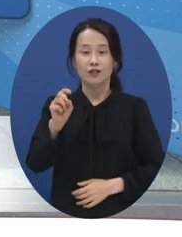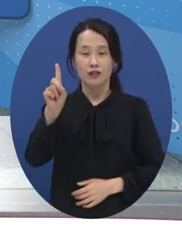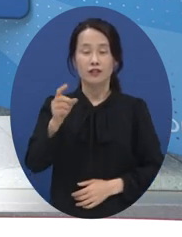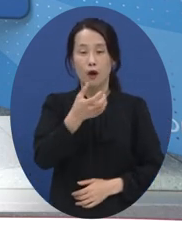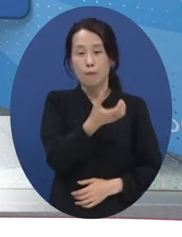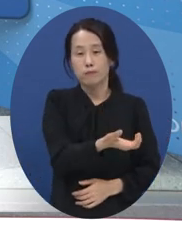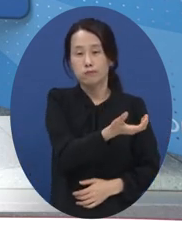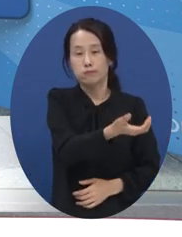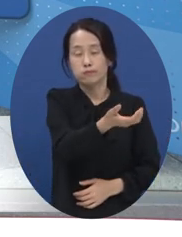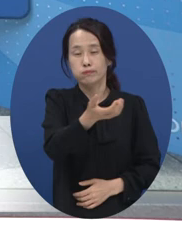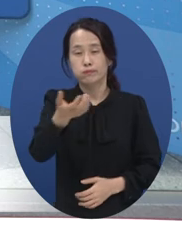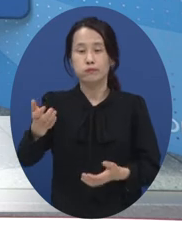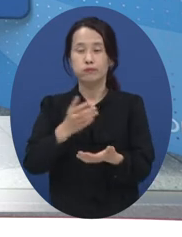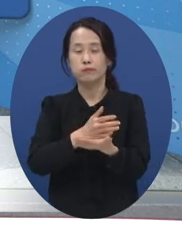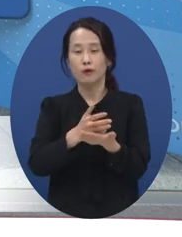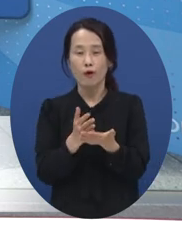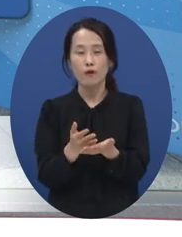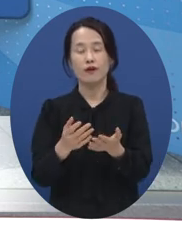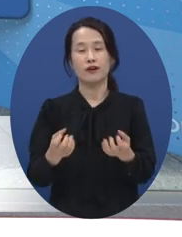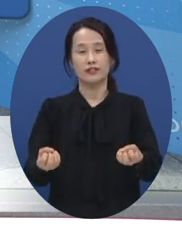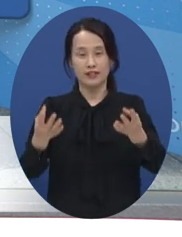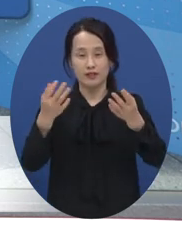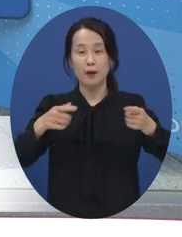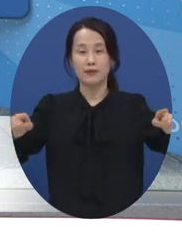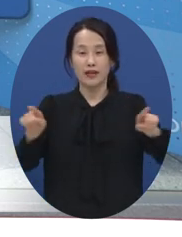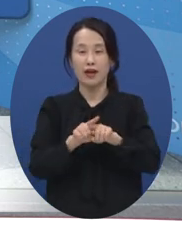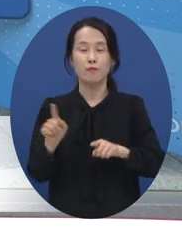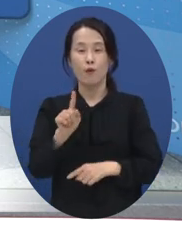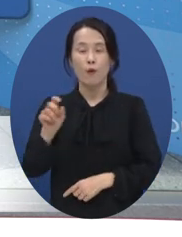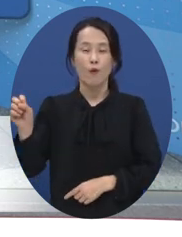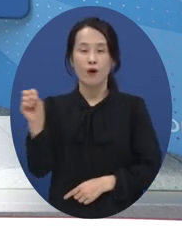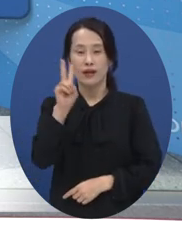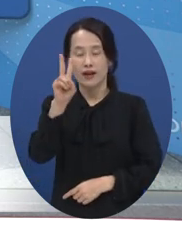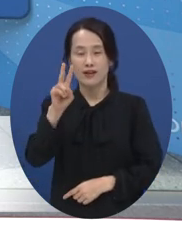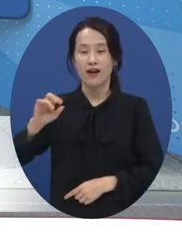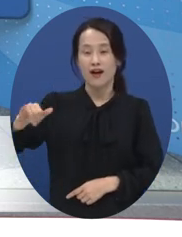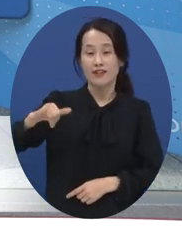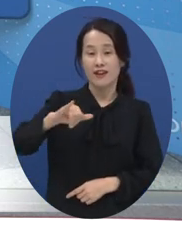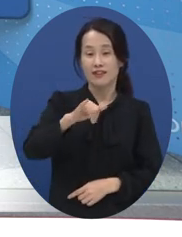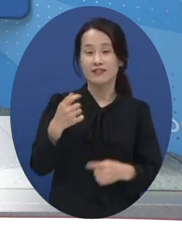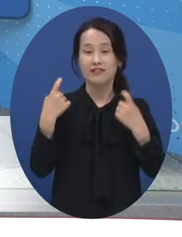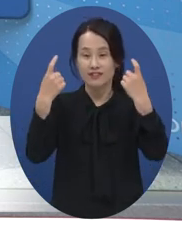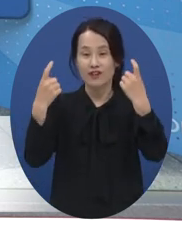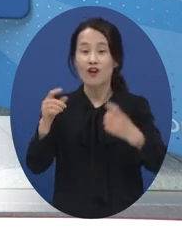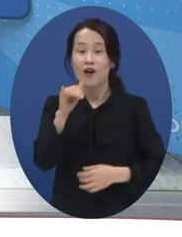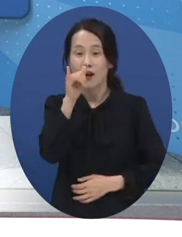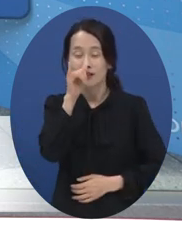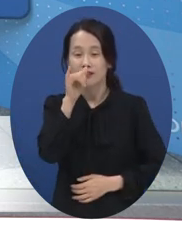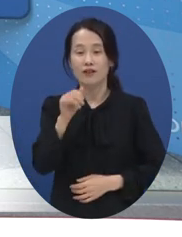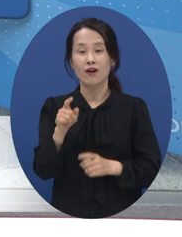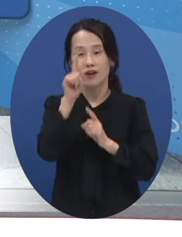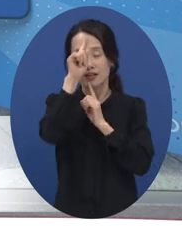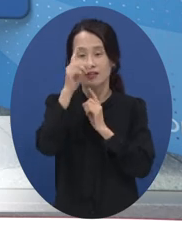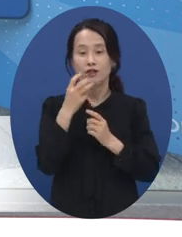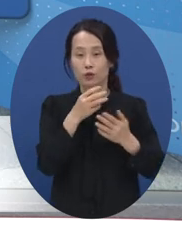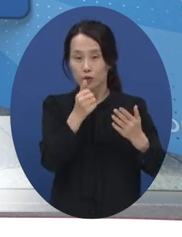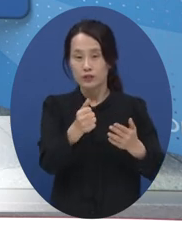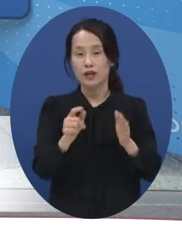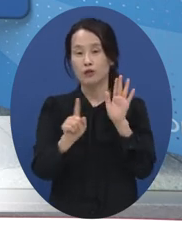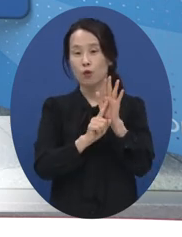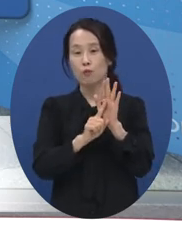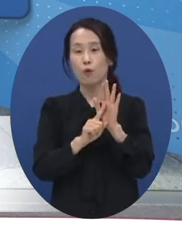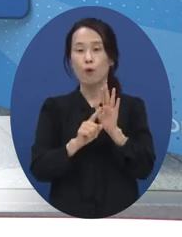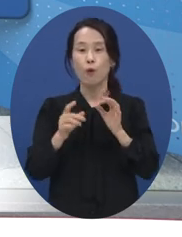시군을 돌며 다채로운 이벤트와 함께하는 일명 게릴라 데이트 투어를 펼칠 계획인데요. 이재명 경기도지사와